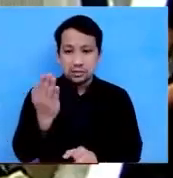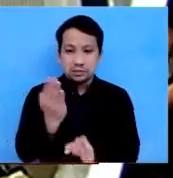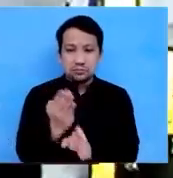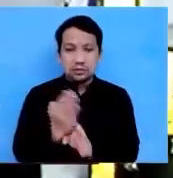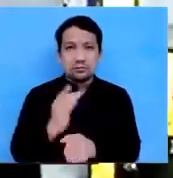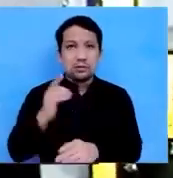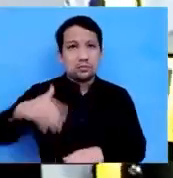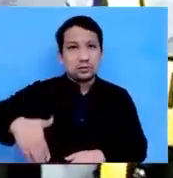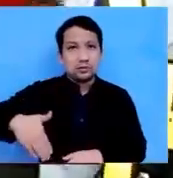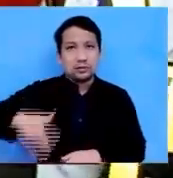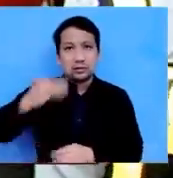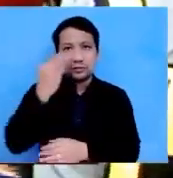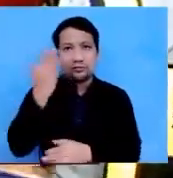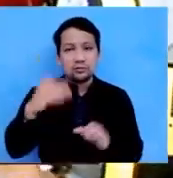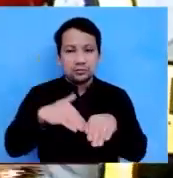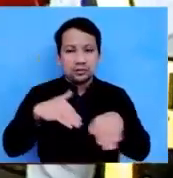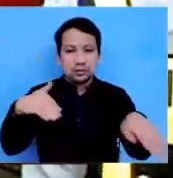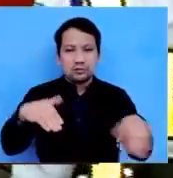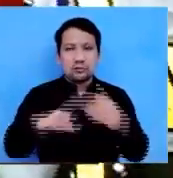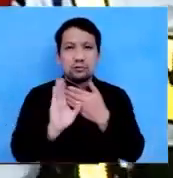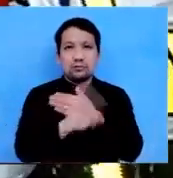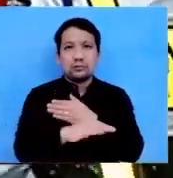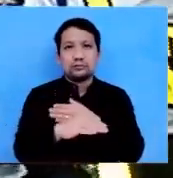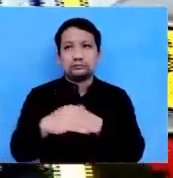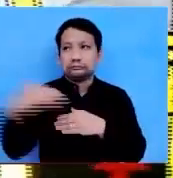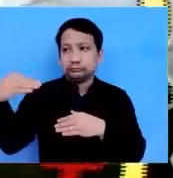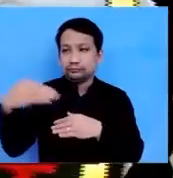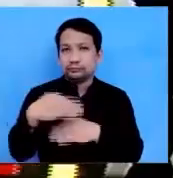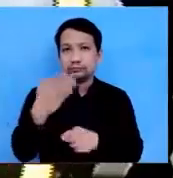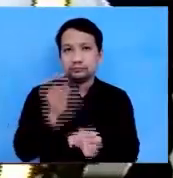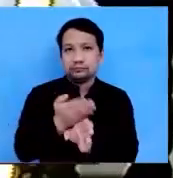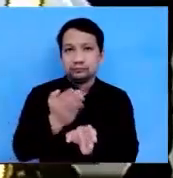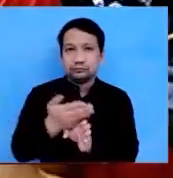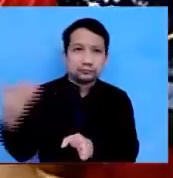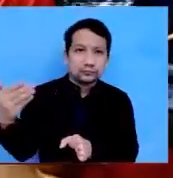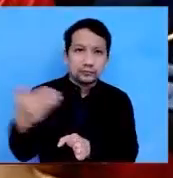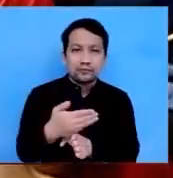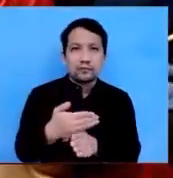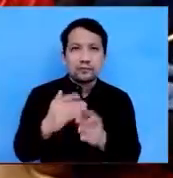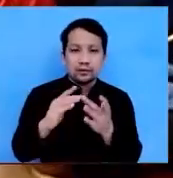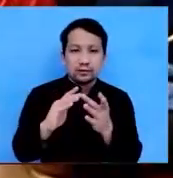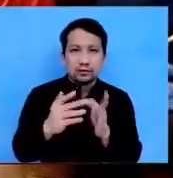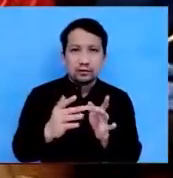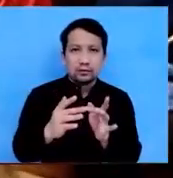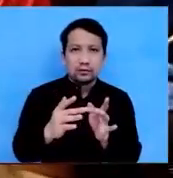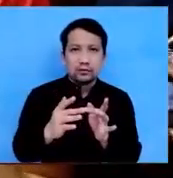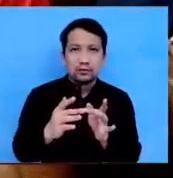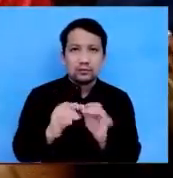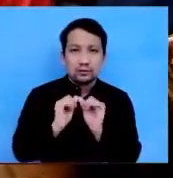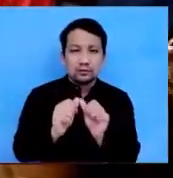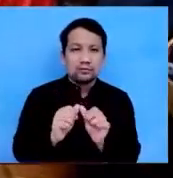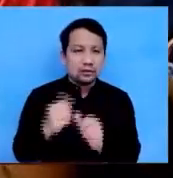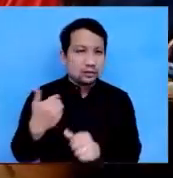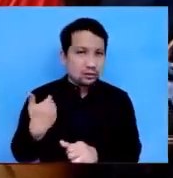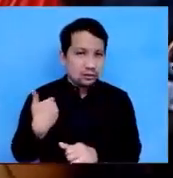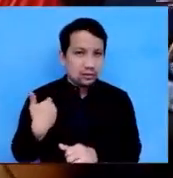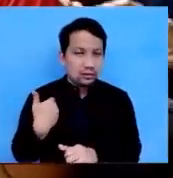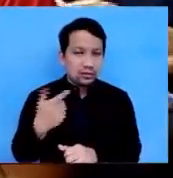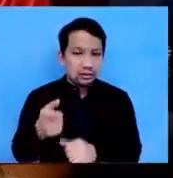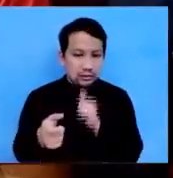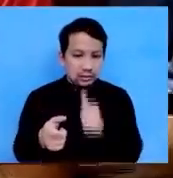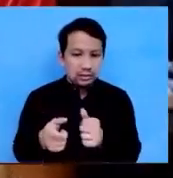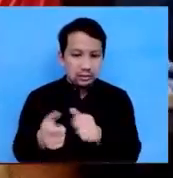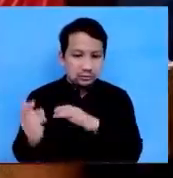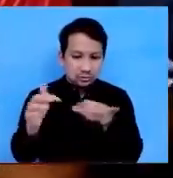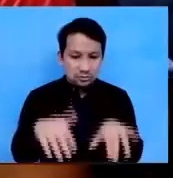pagdating dahil nata-traffic pabalik ng Maynila. Meron po tayong mga online bookings para hindi na po hassle sa kanila na pupunta pa